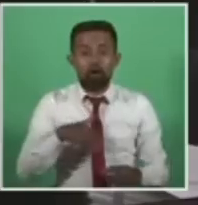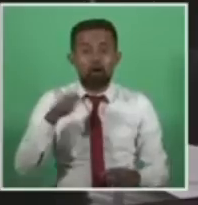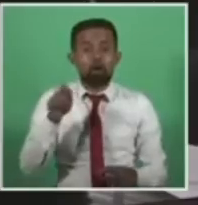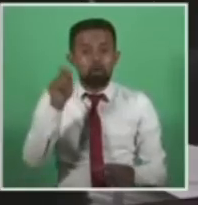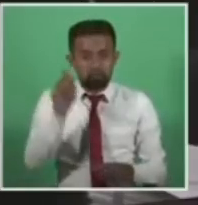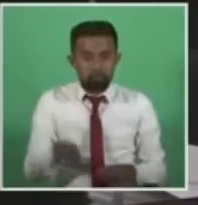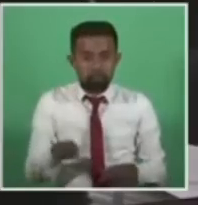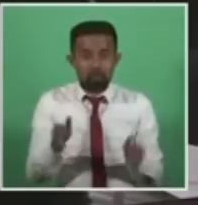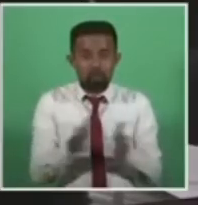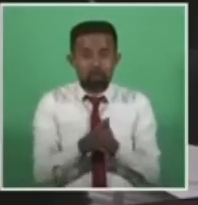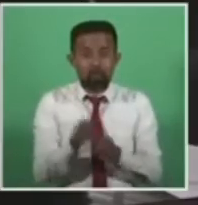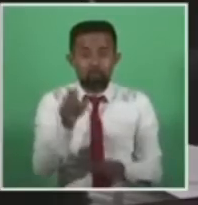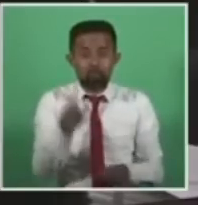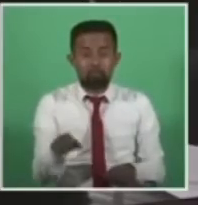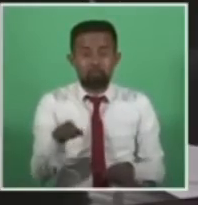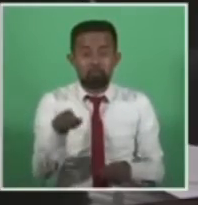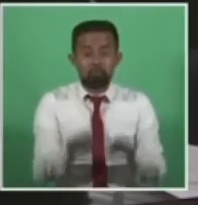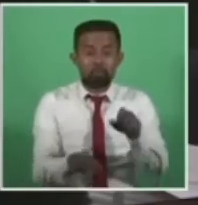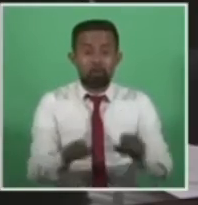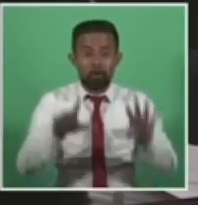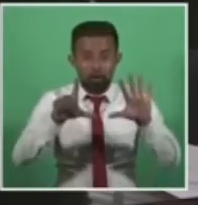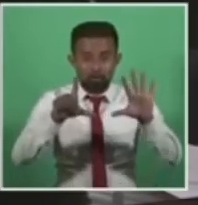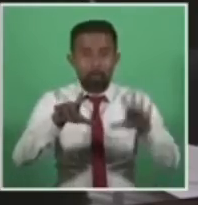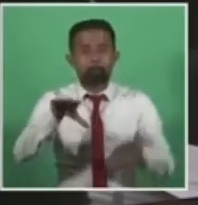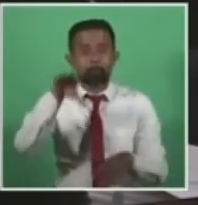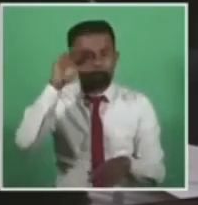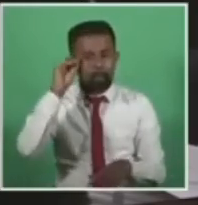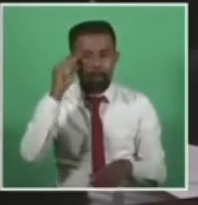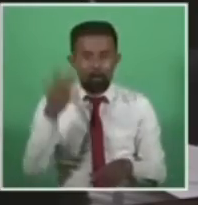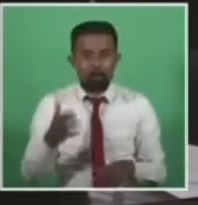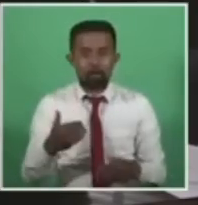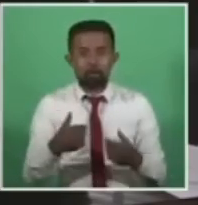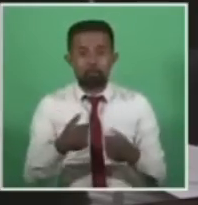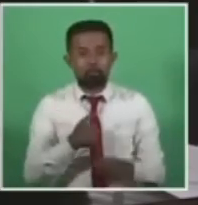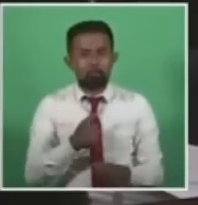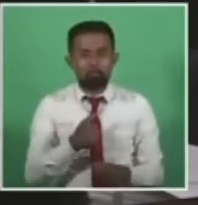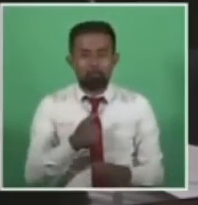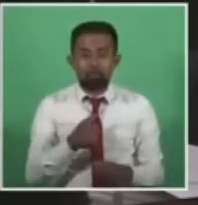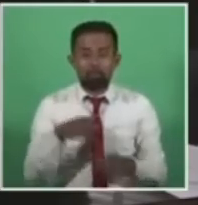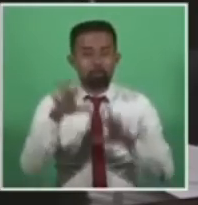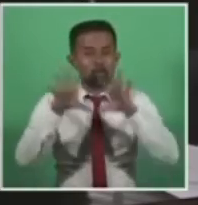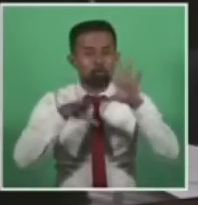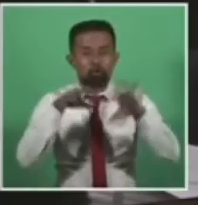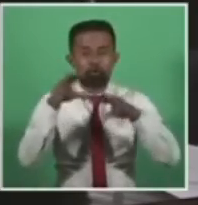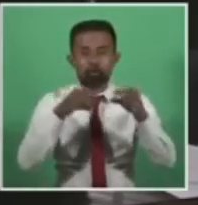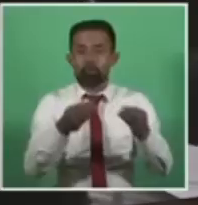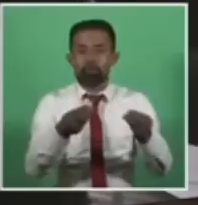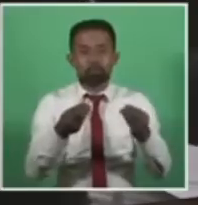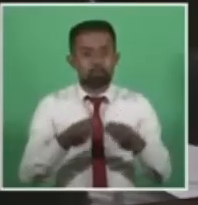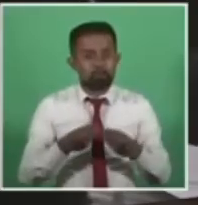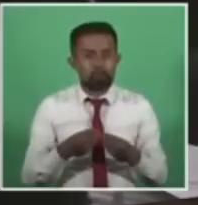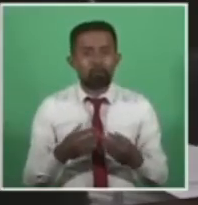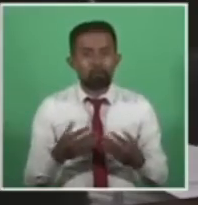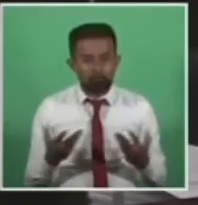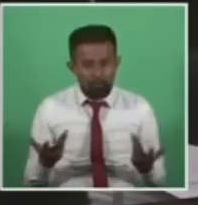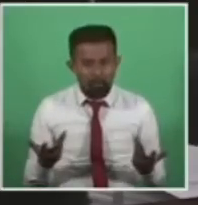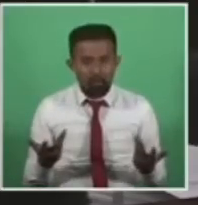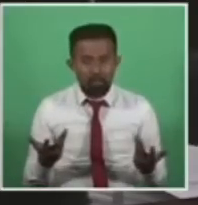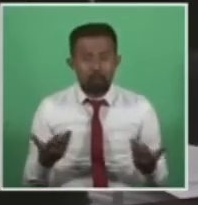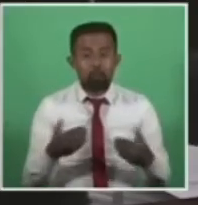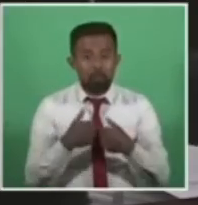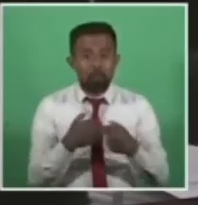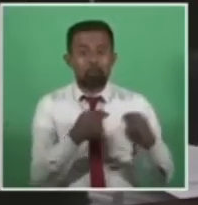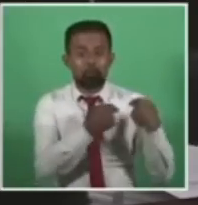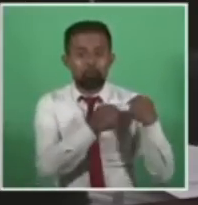අග්‍රමිනිසුතුමා ඇතුළු විනිශ්චයකාර මණ්ඩලයේ 7 දෙනෙක් පිළි අරගෙන තිබෙනවා. මට කිසිම කෙනෙක් මේ තොරතුරු දීලා නැහැ. මම